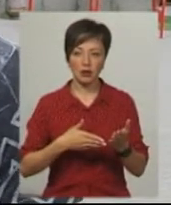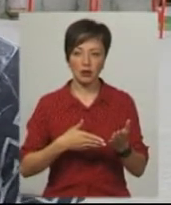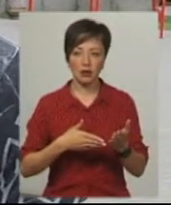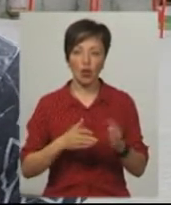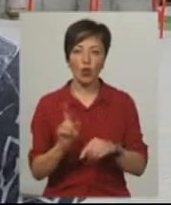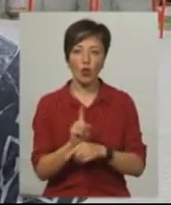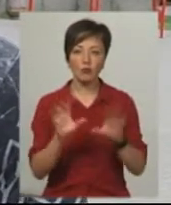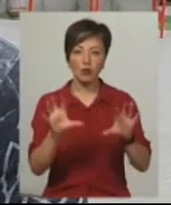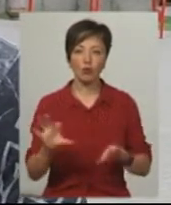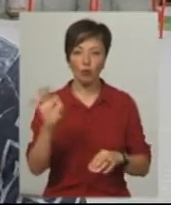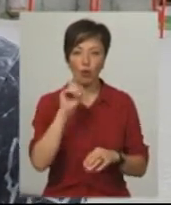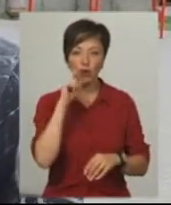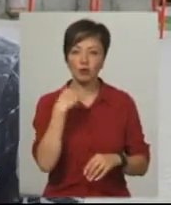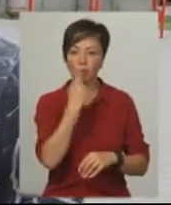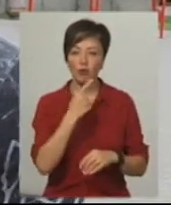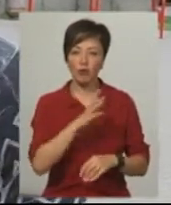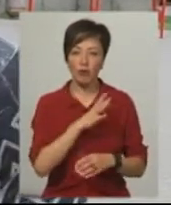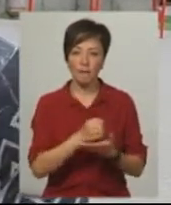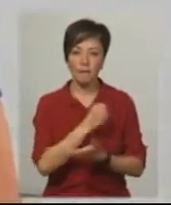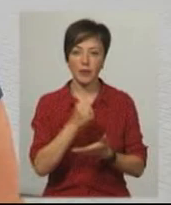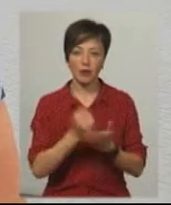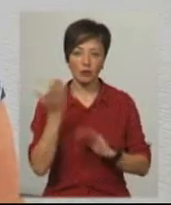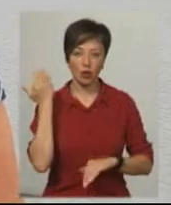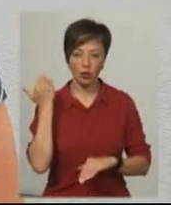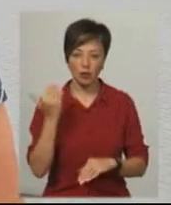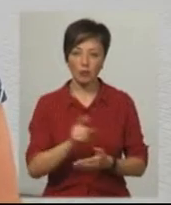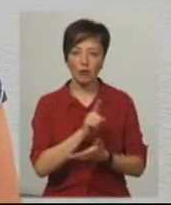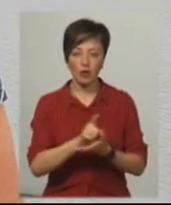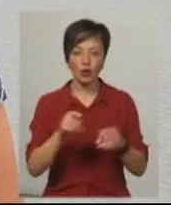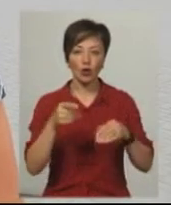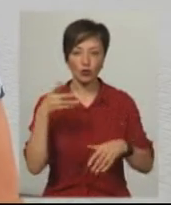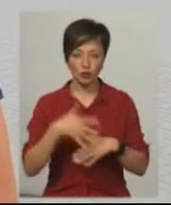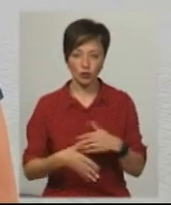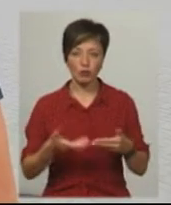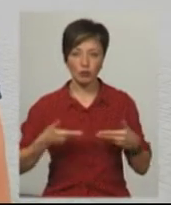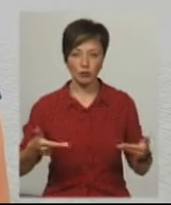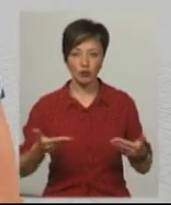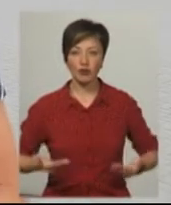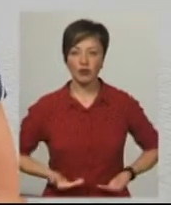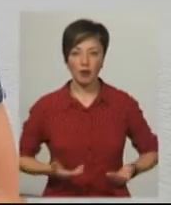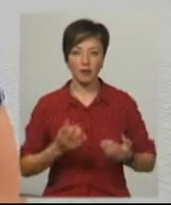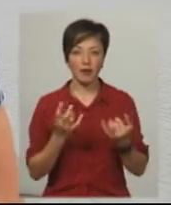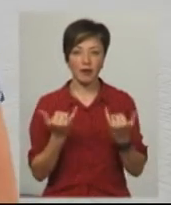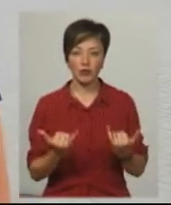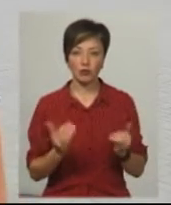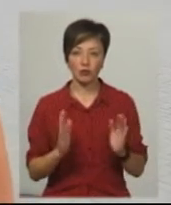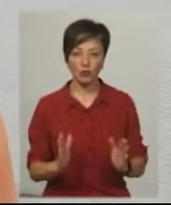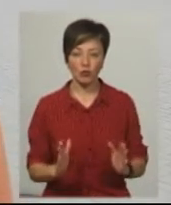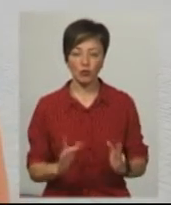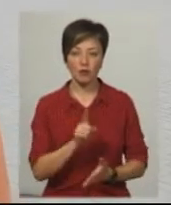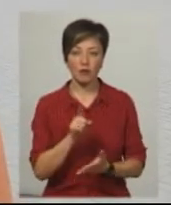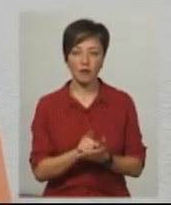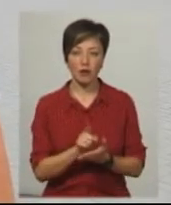про українську мову, які були прийняті раніше. Ми повинні розуміти, що ми живемо не тільки сьогодні, ми